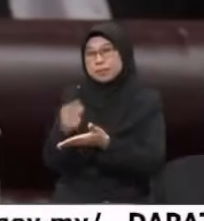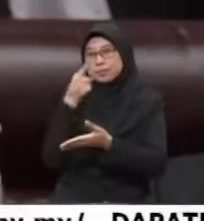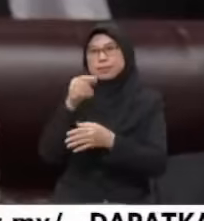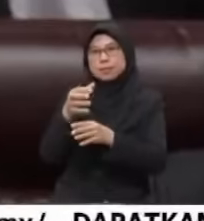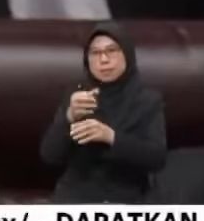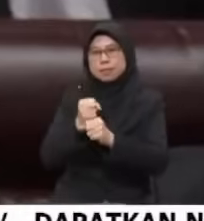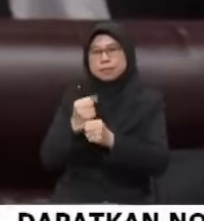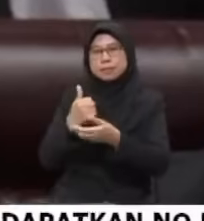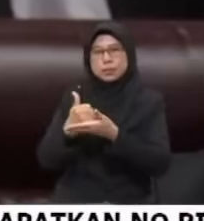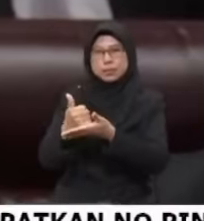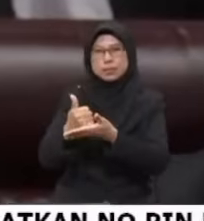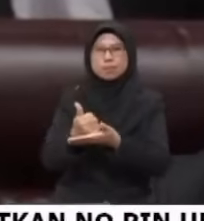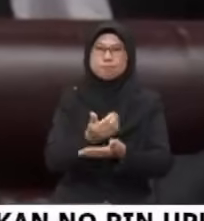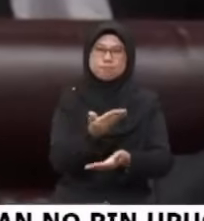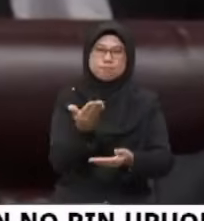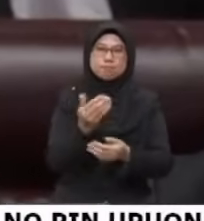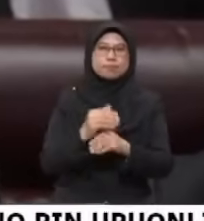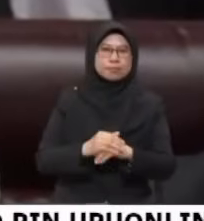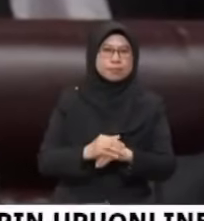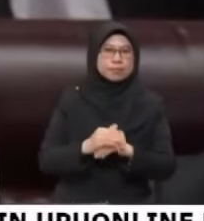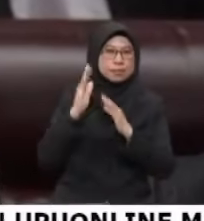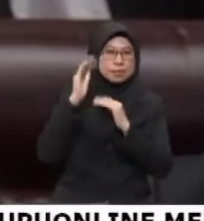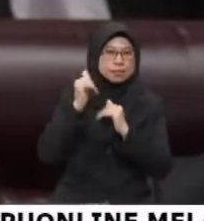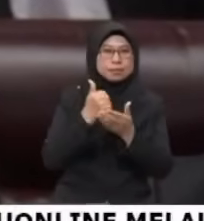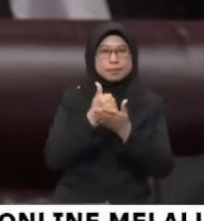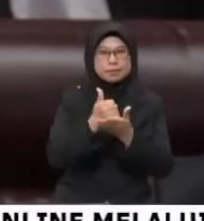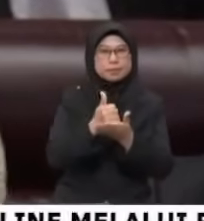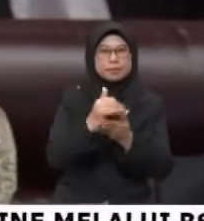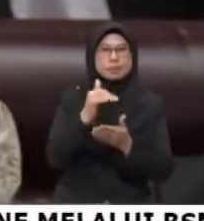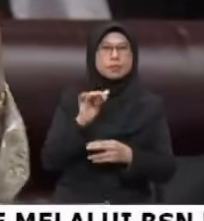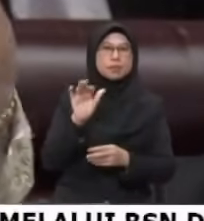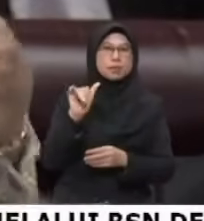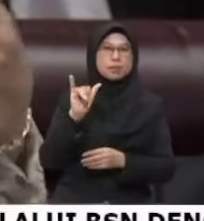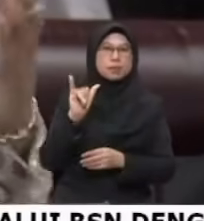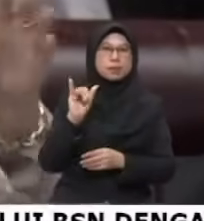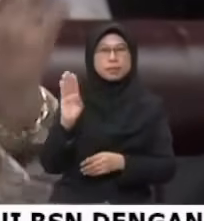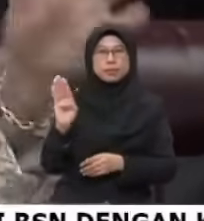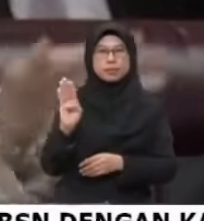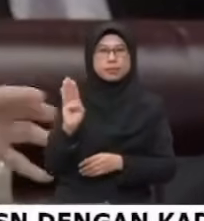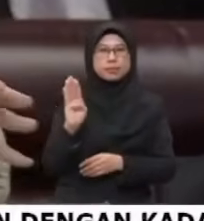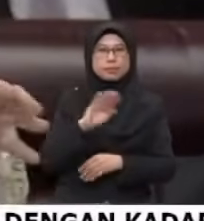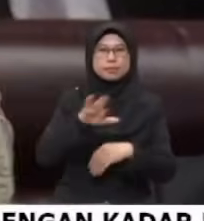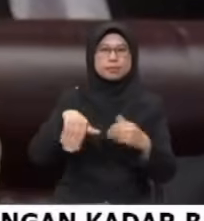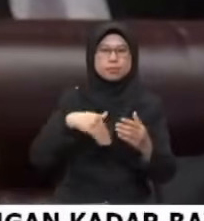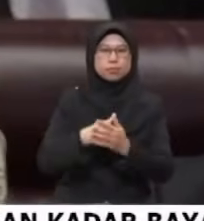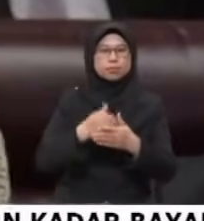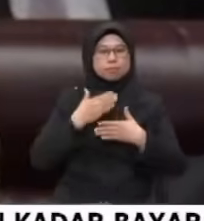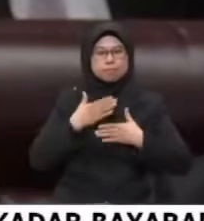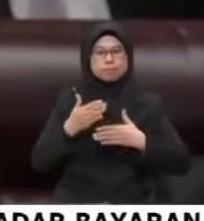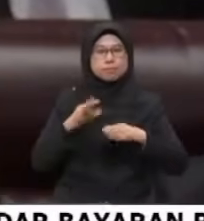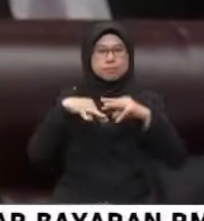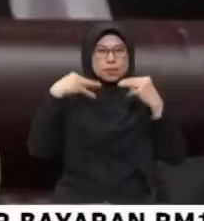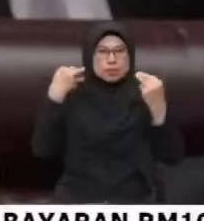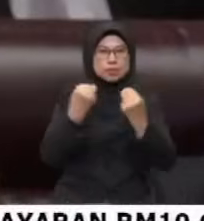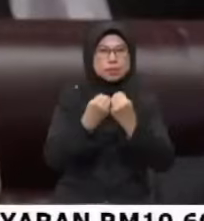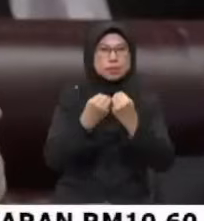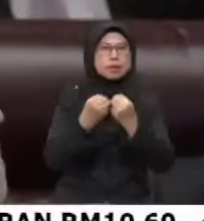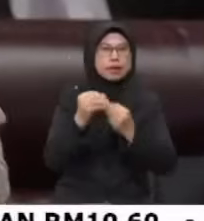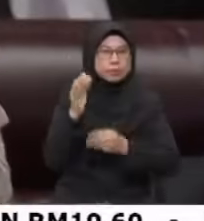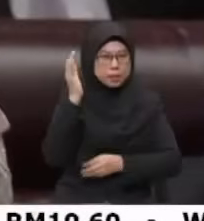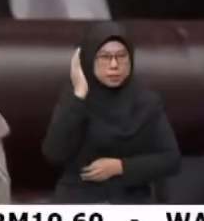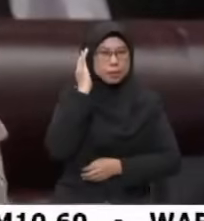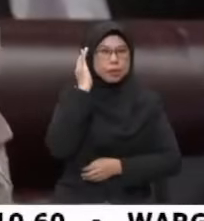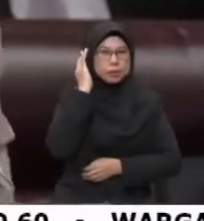mengharapkan bantuan daripada ahli-ahli yang berhormat di dalam dewan negara ini untuk sentiasa perhatin dengan masyarakat sekeliling dan